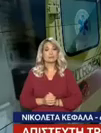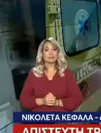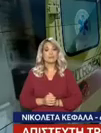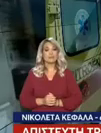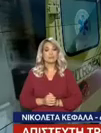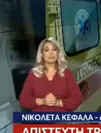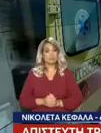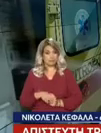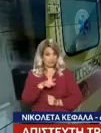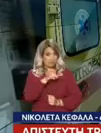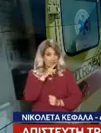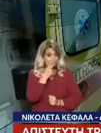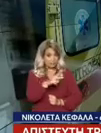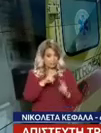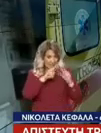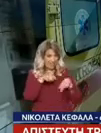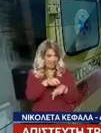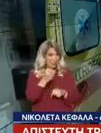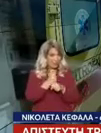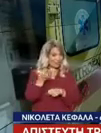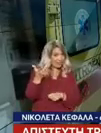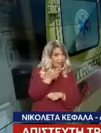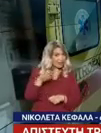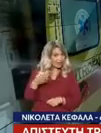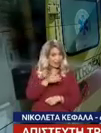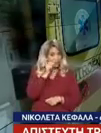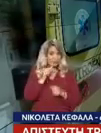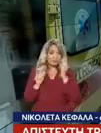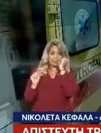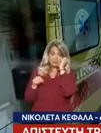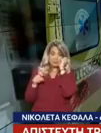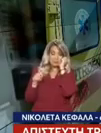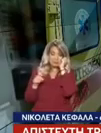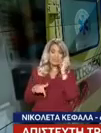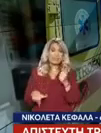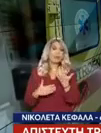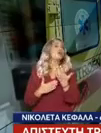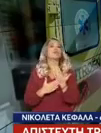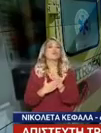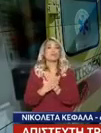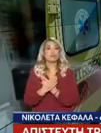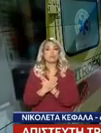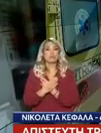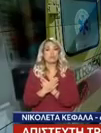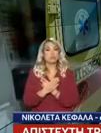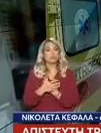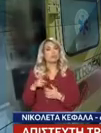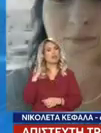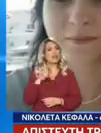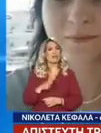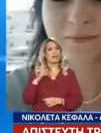Ήταν στο δικό σας, στο μαγαζί που εσείς εργάζεστε, ο άνδρας αυτός? Βεβαίως. Σήμερα το πρωί είχε έρθει και έπινε όπως κάθε μέρα τον καφέ